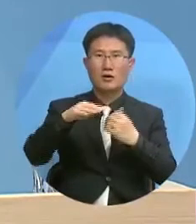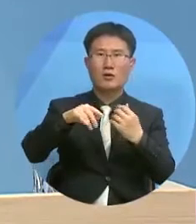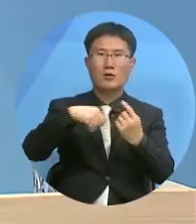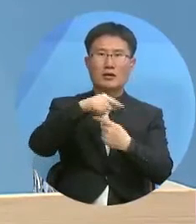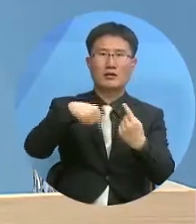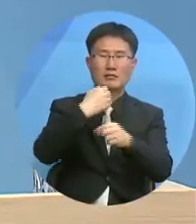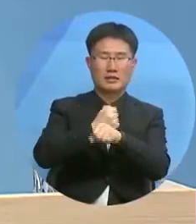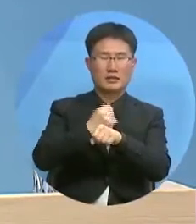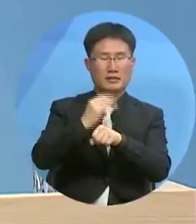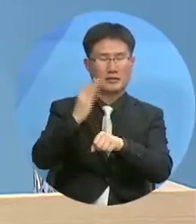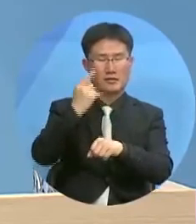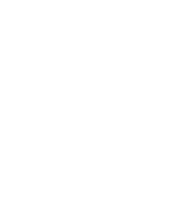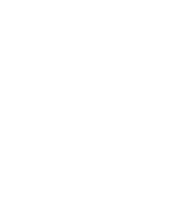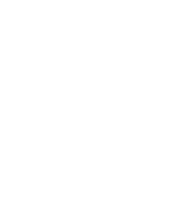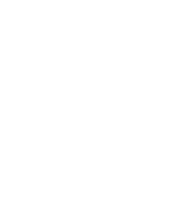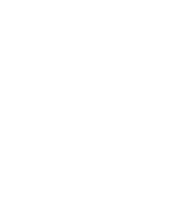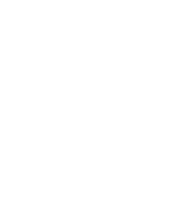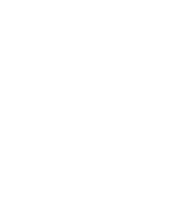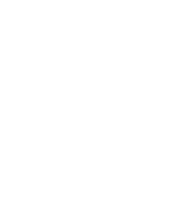생각하고 있습니다.